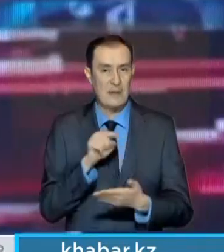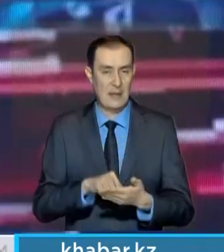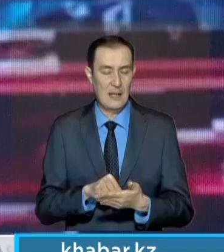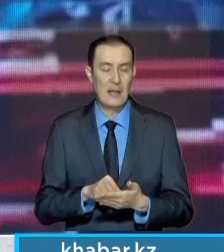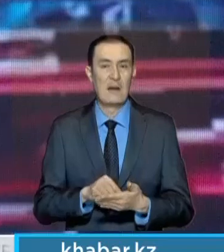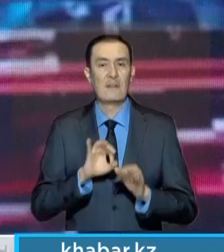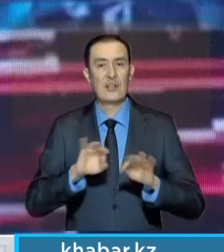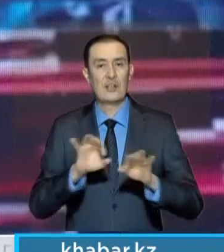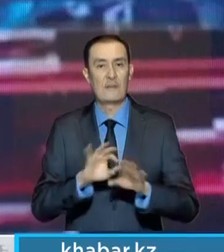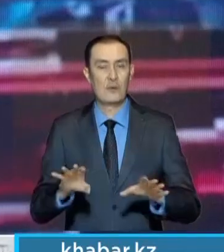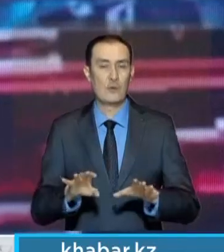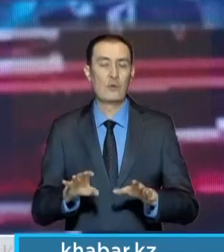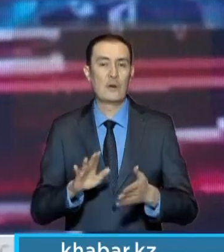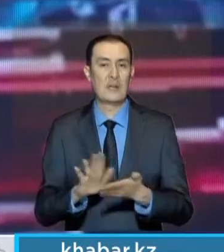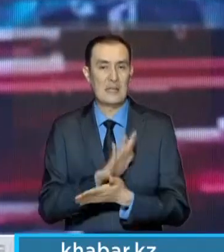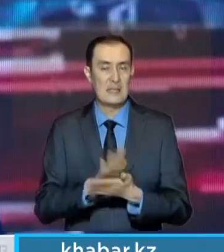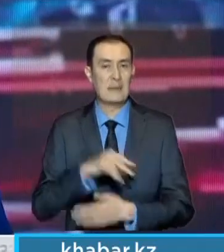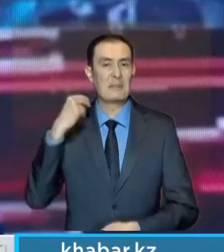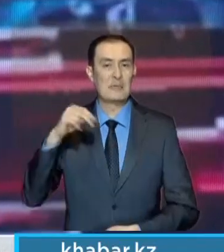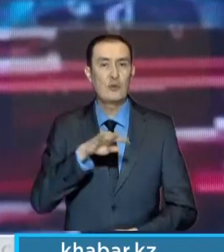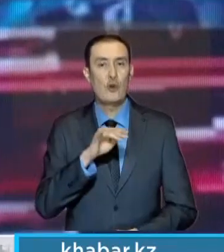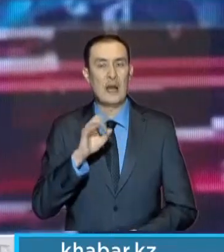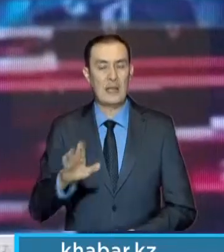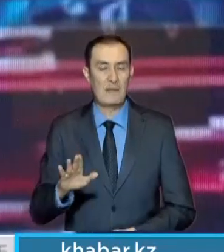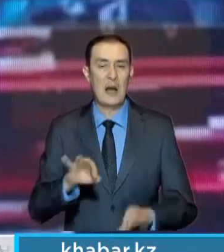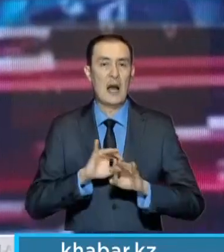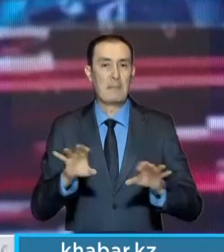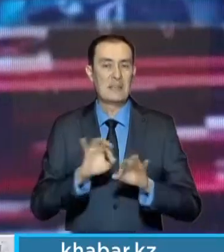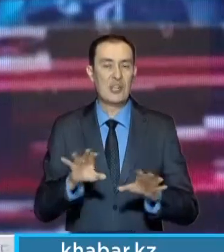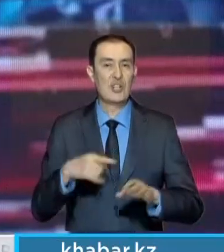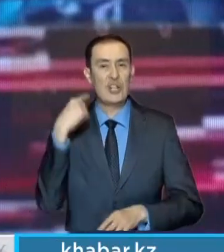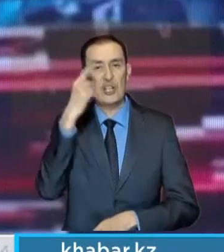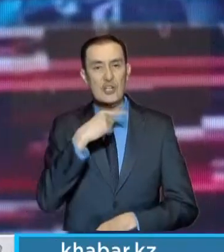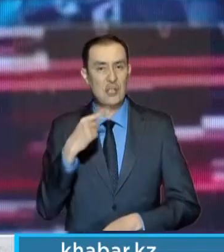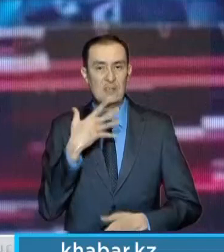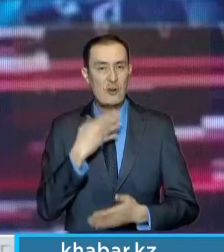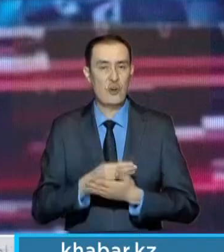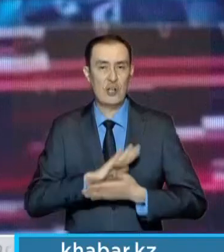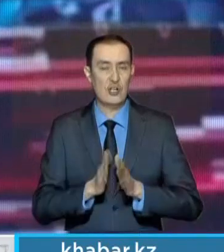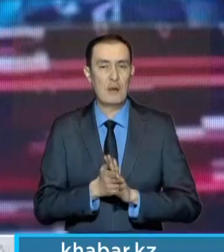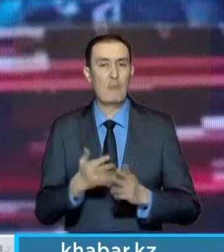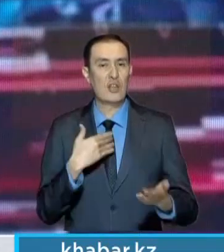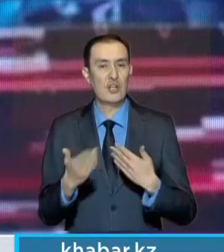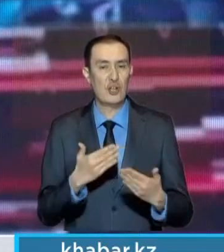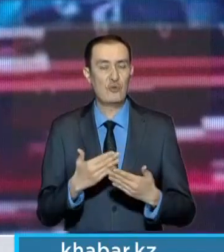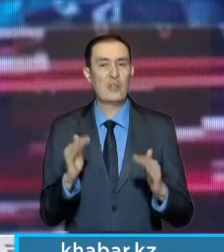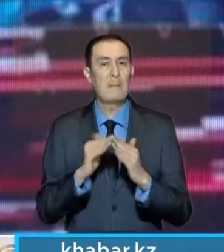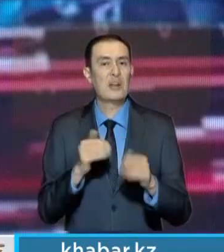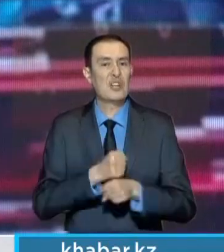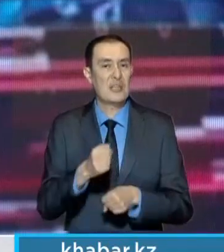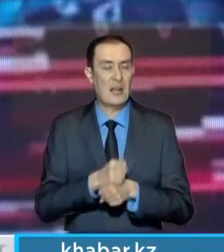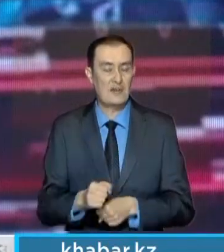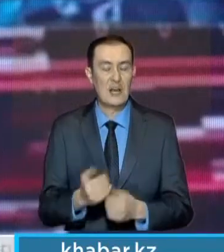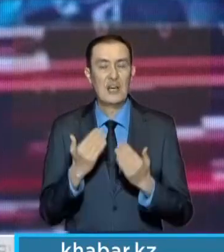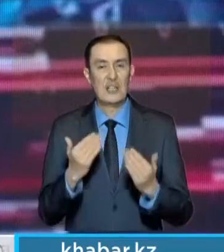недавнем интервью изданию егемен Казахстан президент Касым жумар токаев Обозначил личную позицию в отношении домашних тиранов моя коллега бы тагос